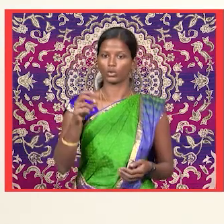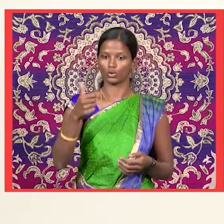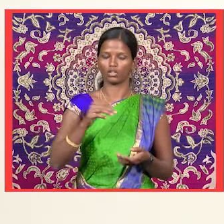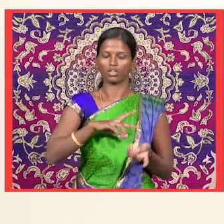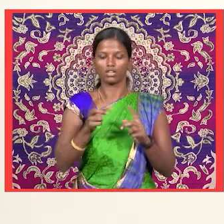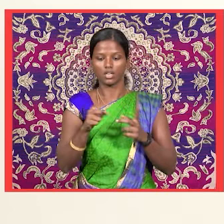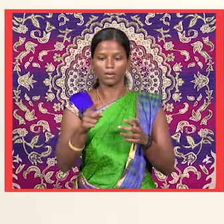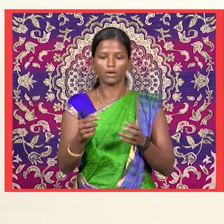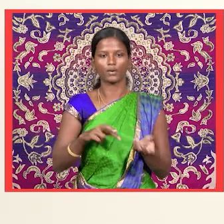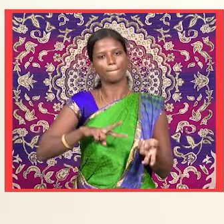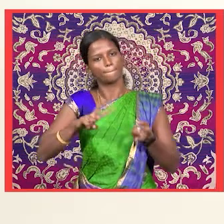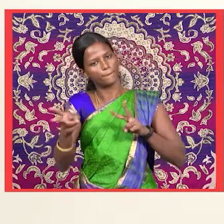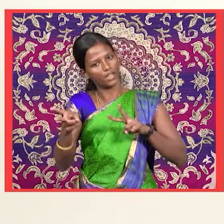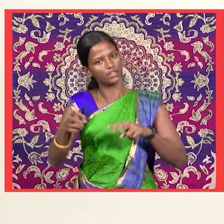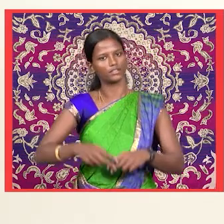தொகையில்